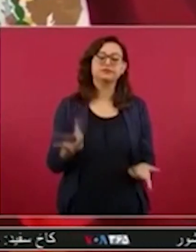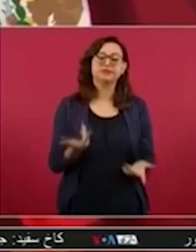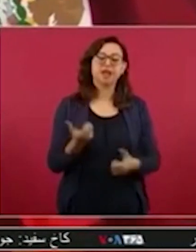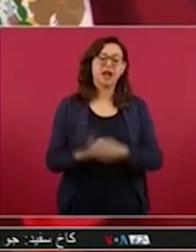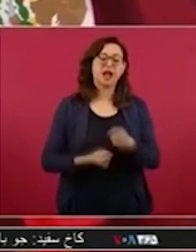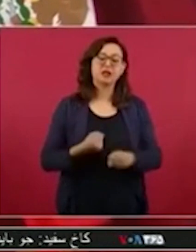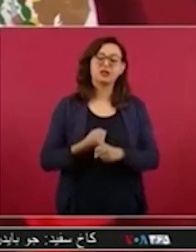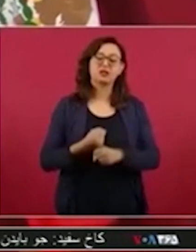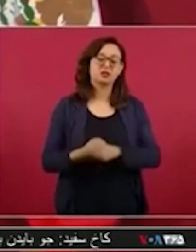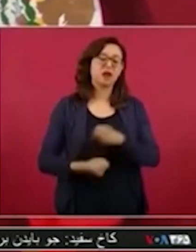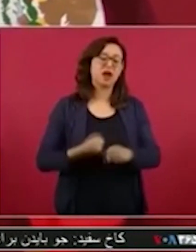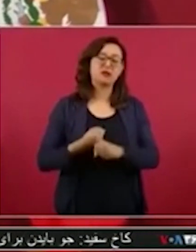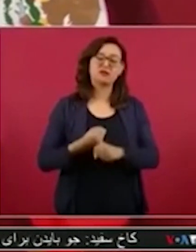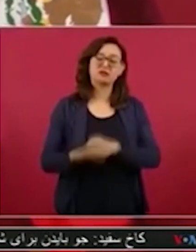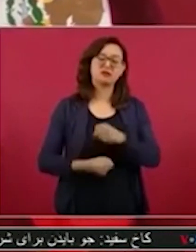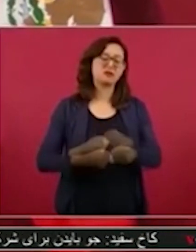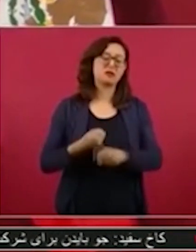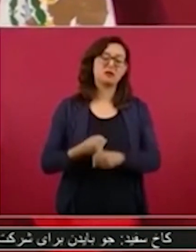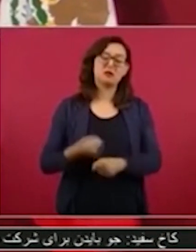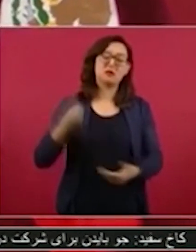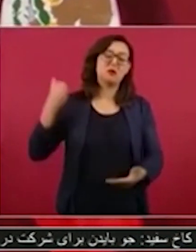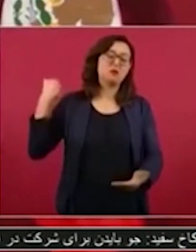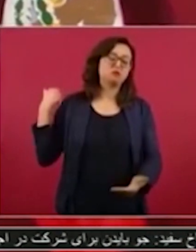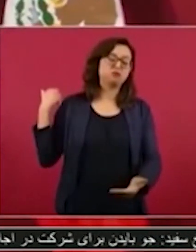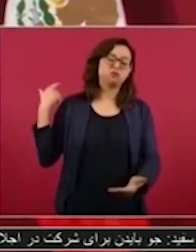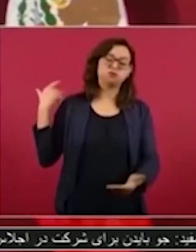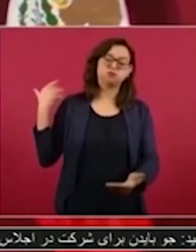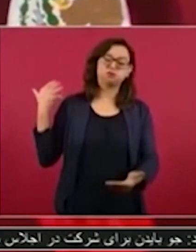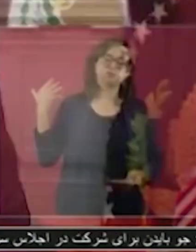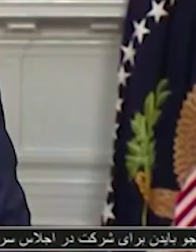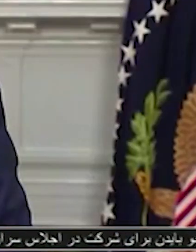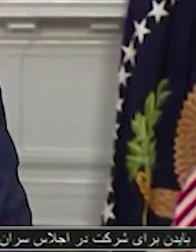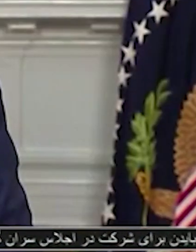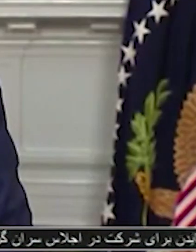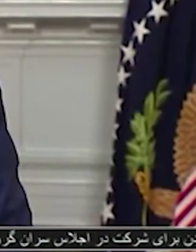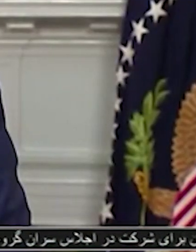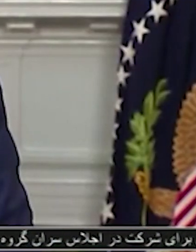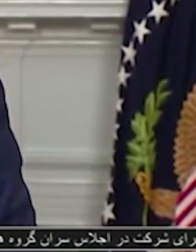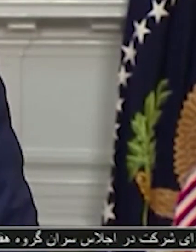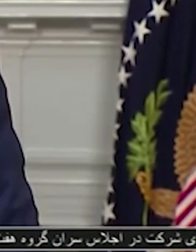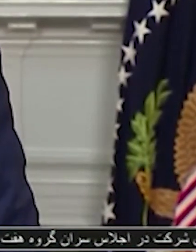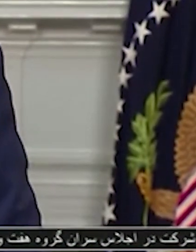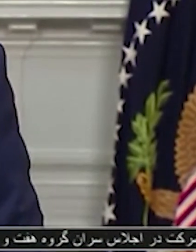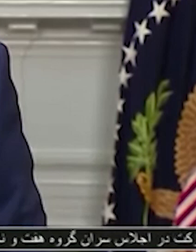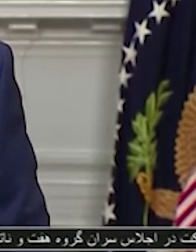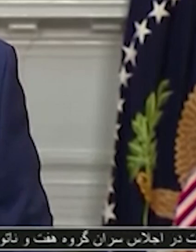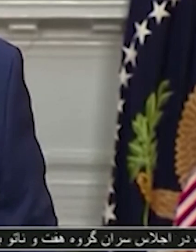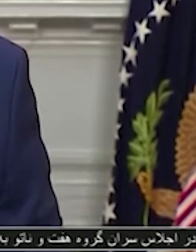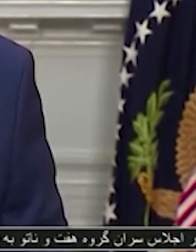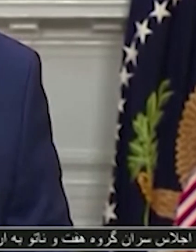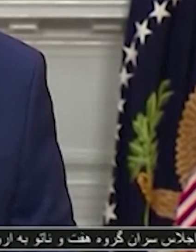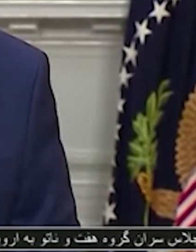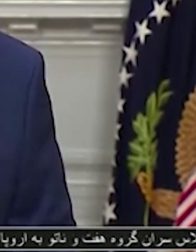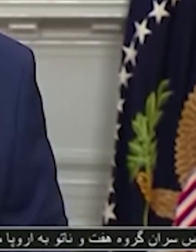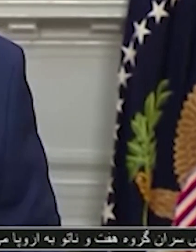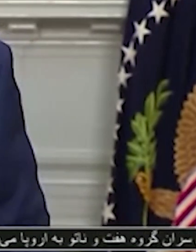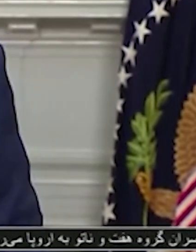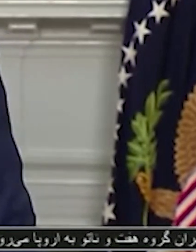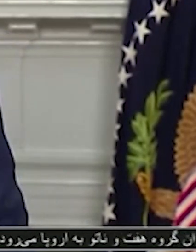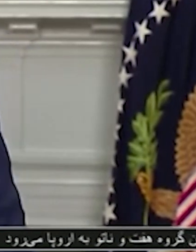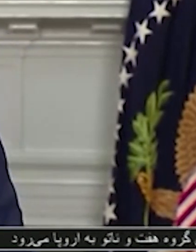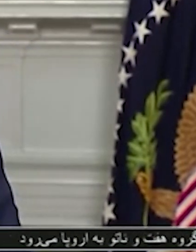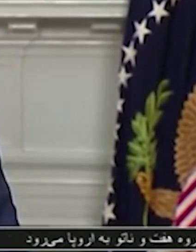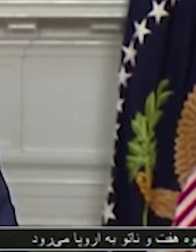همسایه جنوبی آمریکا، مکزیک، برای حضور در کاخ سفید در ماه آینده افزود که جو بایدن بر سر اصول